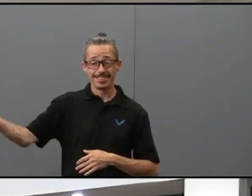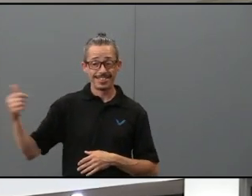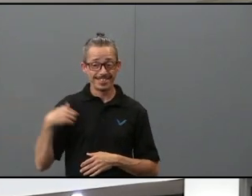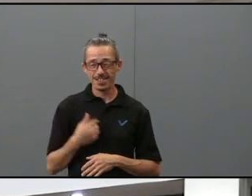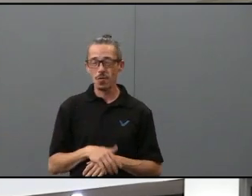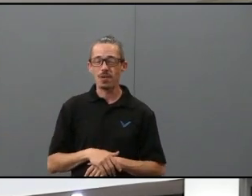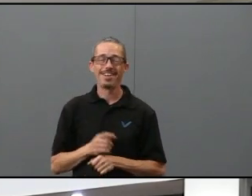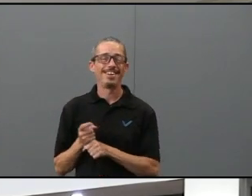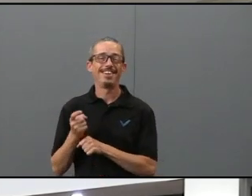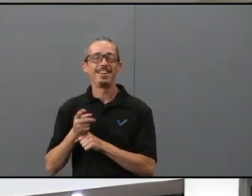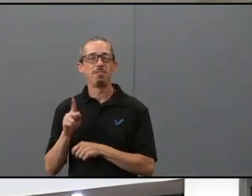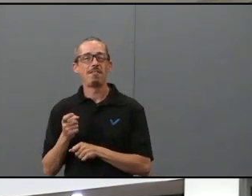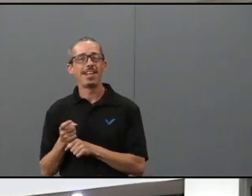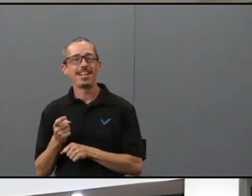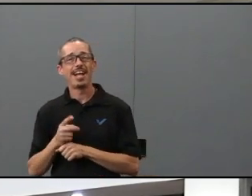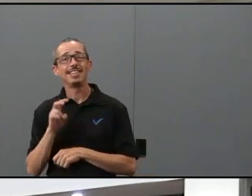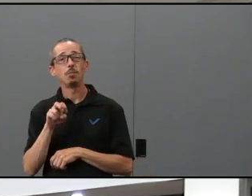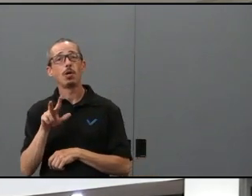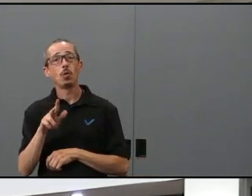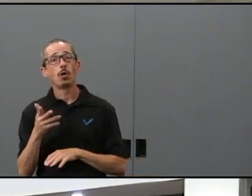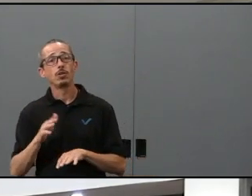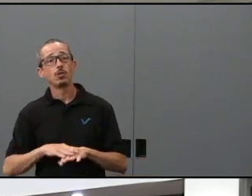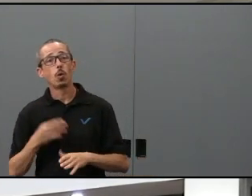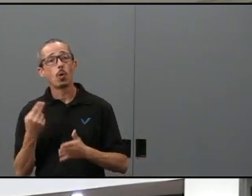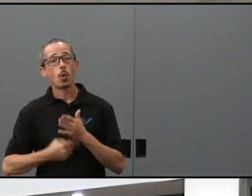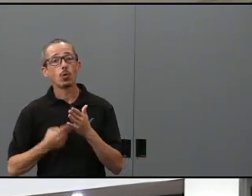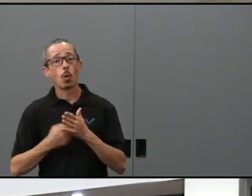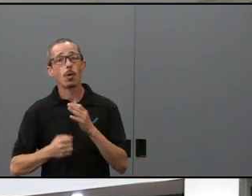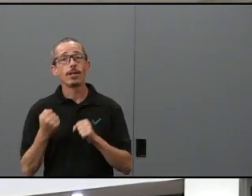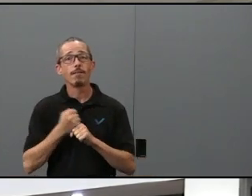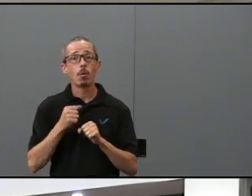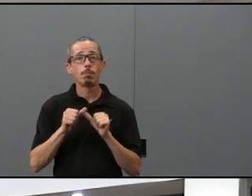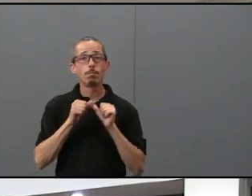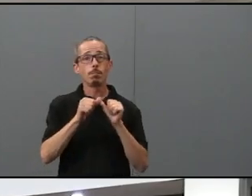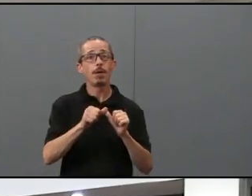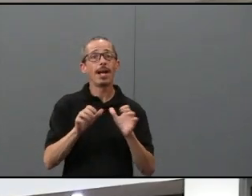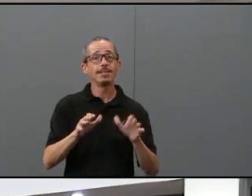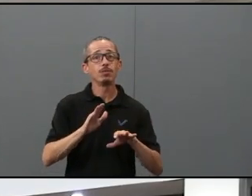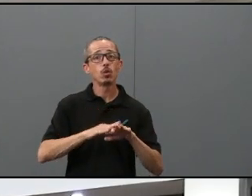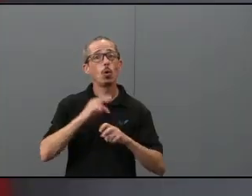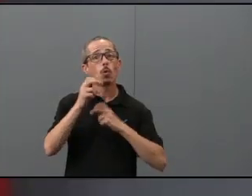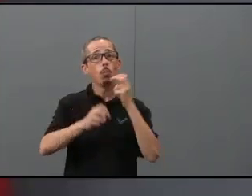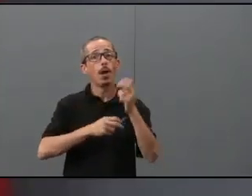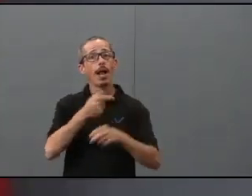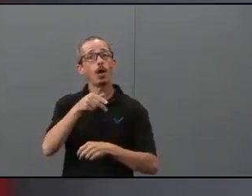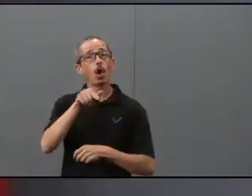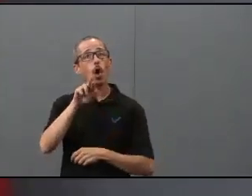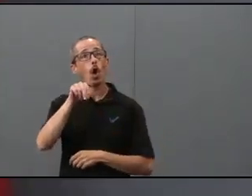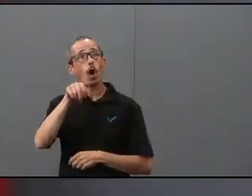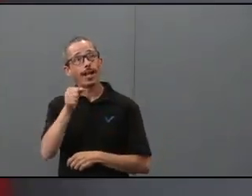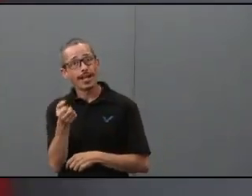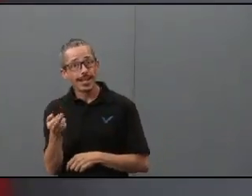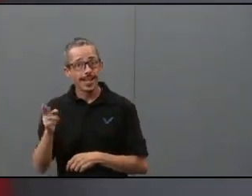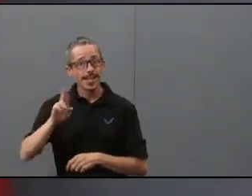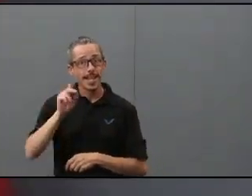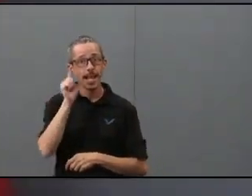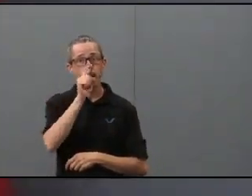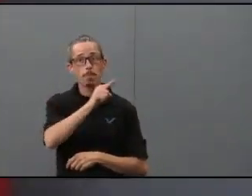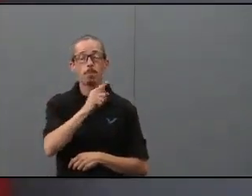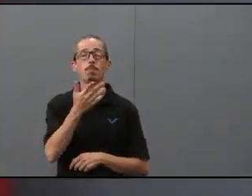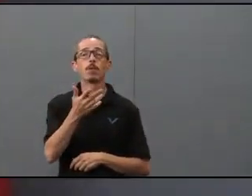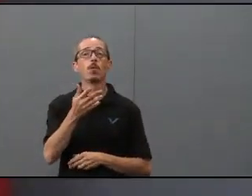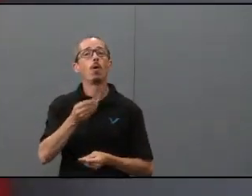pas alors 7.3 contrat pour les travx de maintien d'actif sur le moulin grenier proposé appuyer résolu